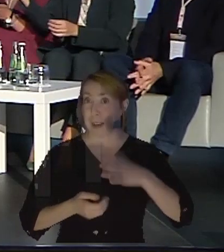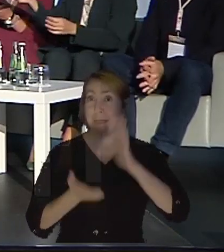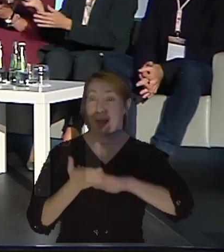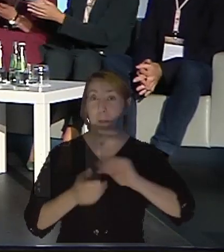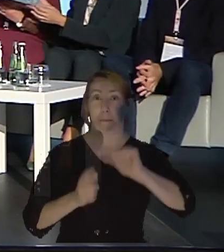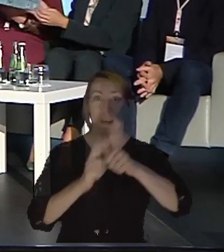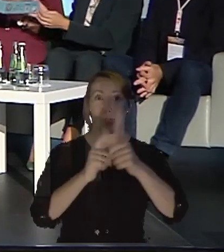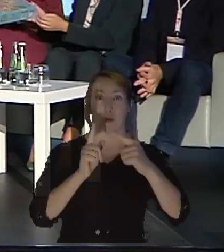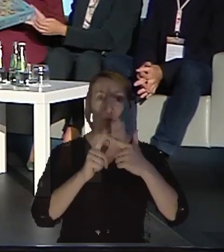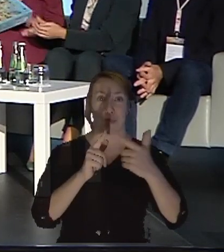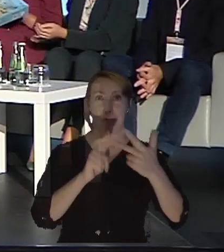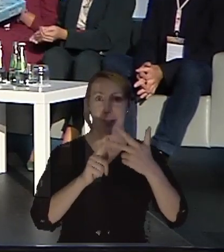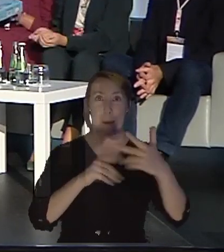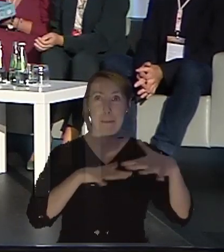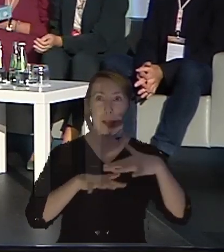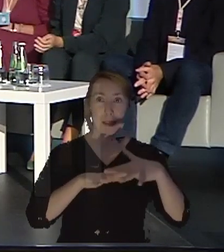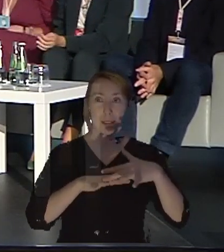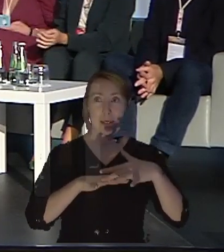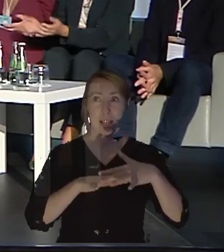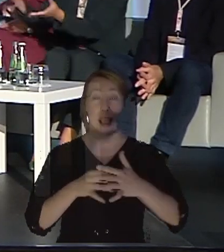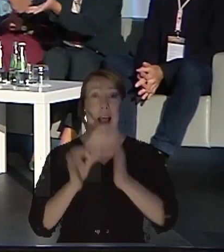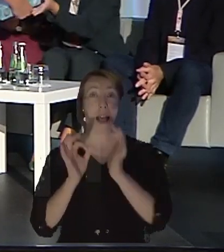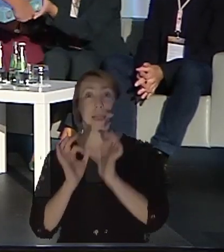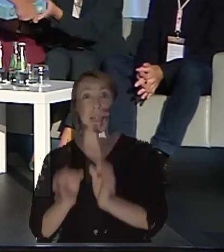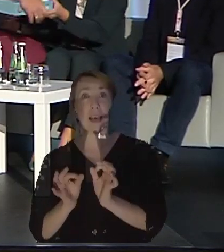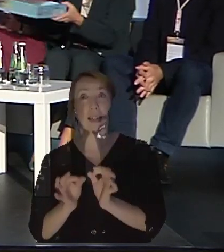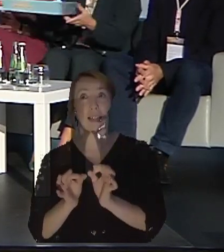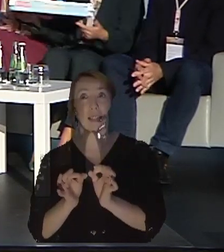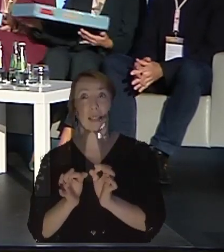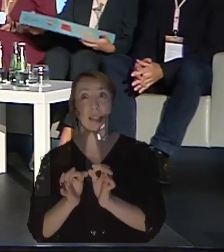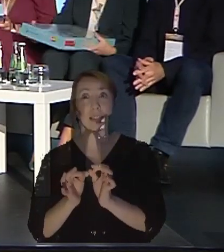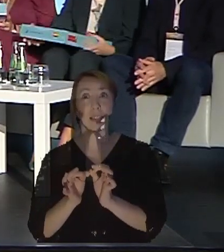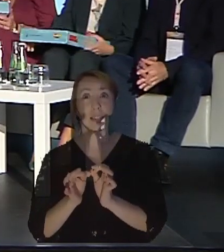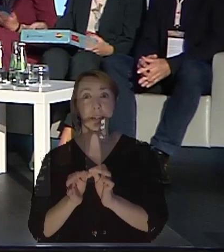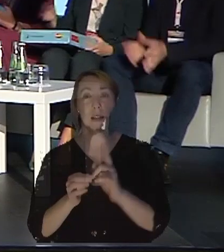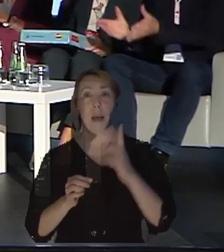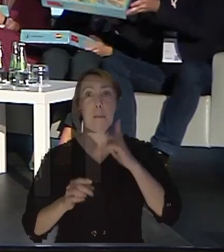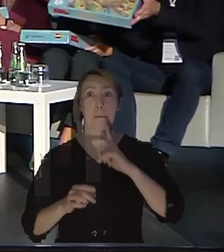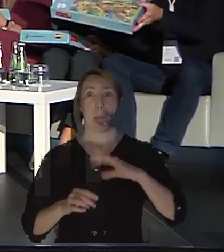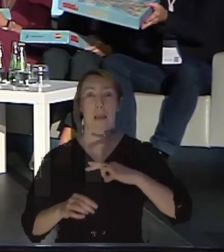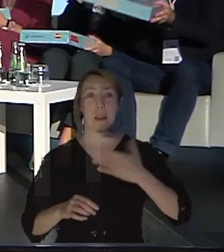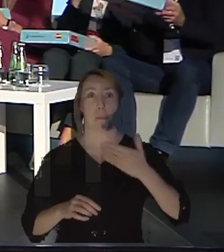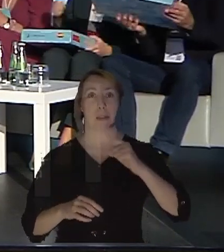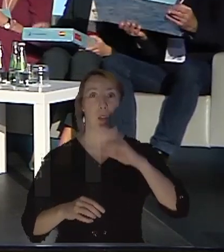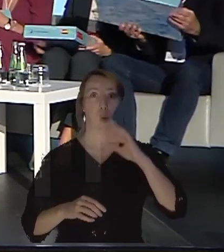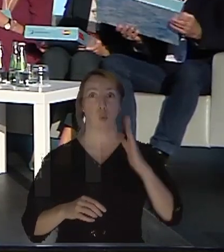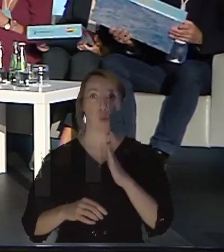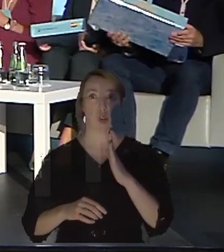dla drugiego miejsca. A teraz pan Mateusz